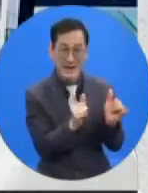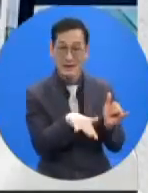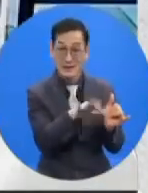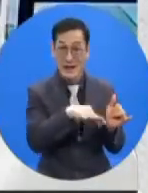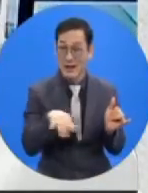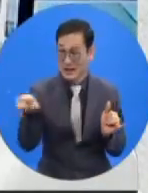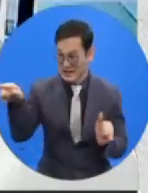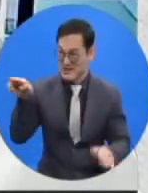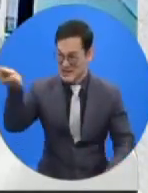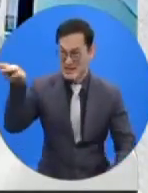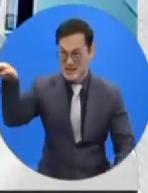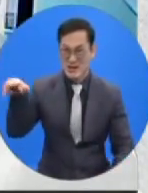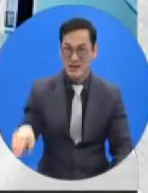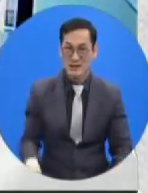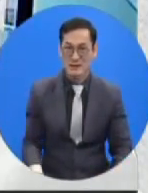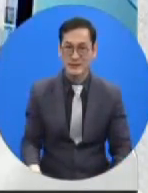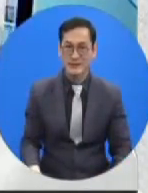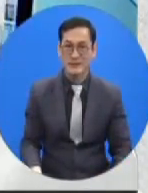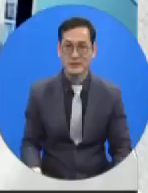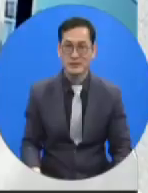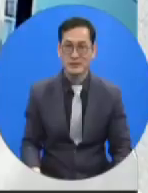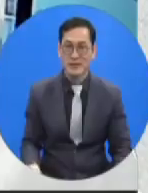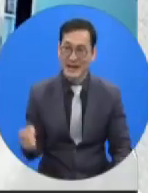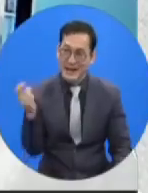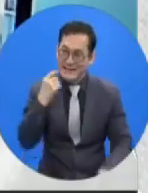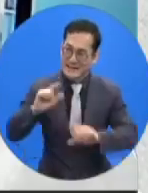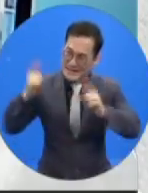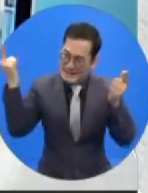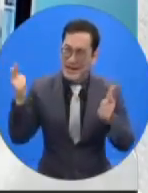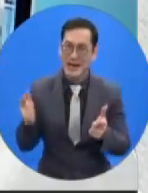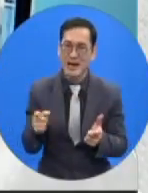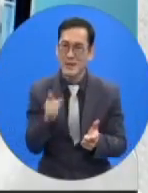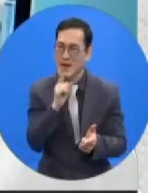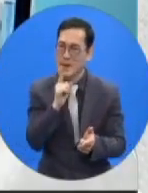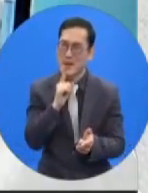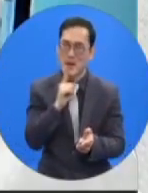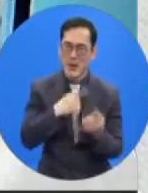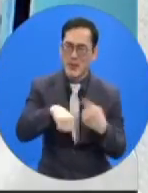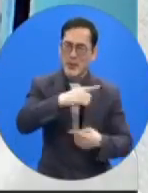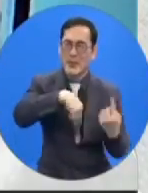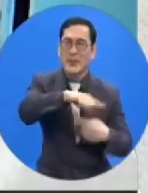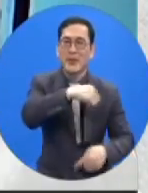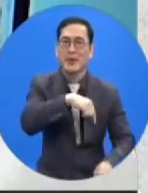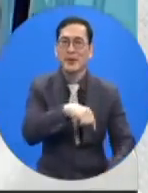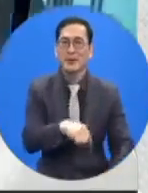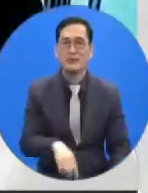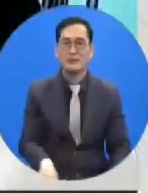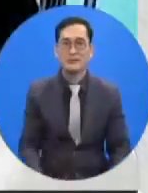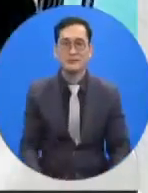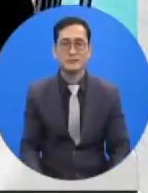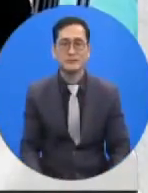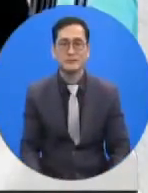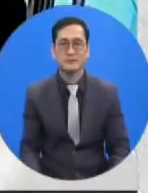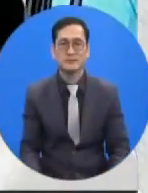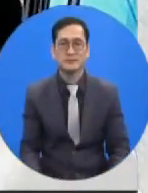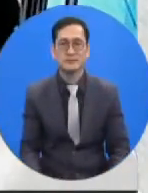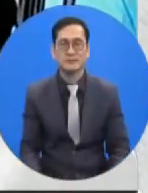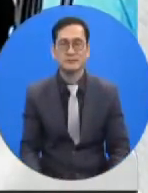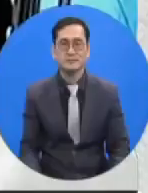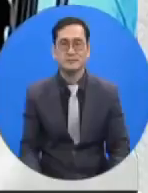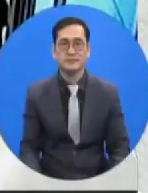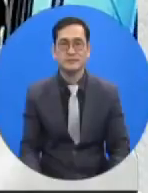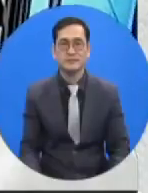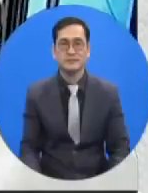입장에서는 특별한 거 없었다, 새로운 것 없었다라고 주장을 하면서 또 물타기를 했었어요. 저는 이랬으면 좋겠어요. 정말 그 사람을 좋아하고 정말